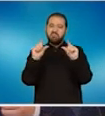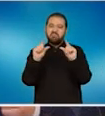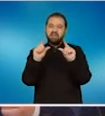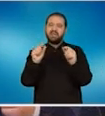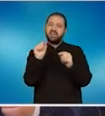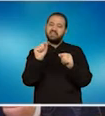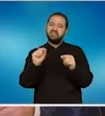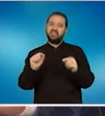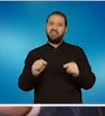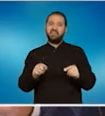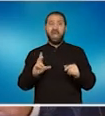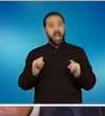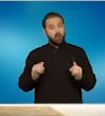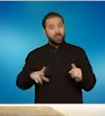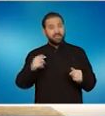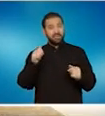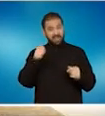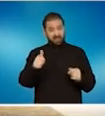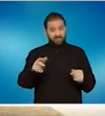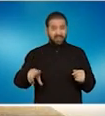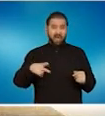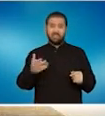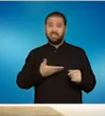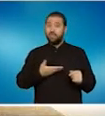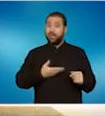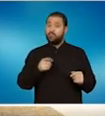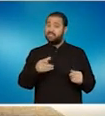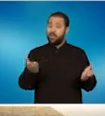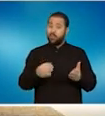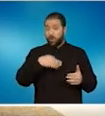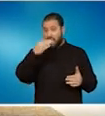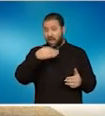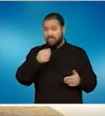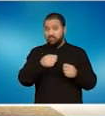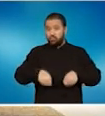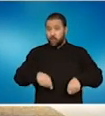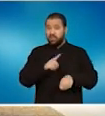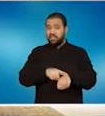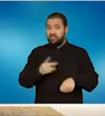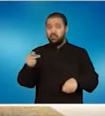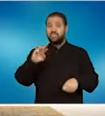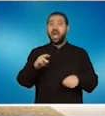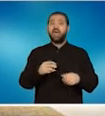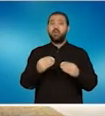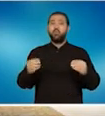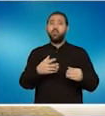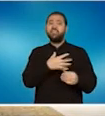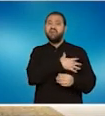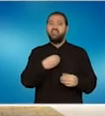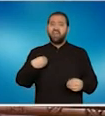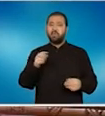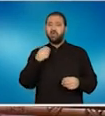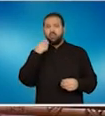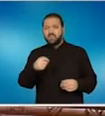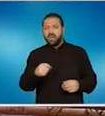sunt preoții care slujesc acolo și care promovează, încep să promoveze, dar multă vreme nu s-a știut. Nu s-a